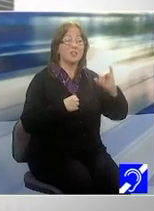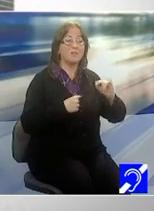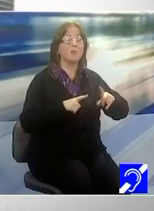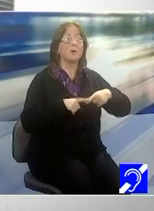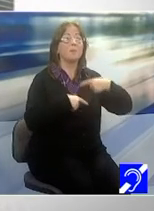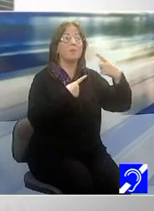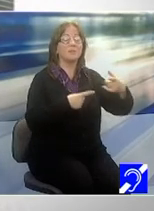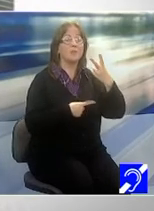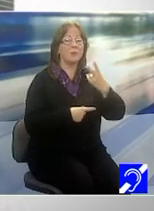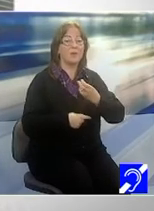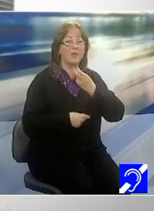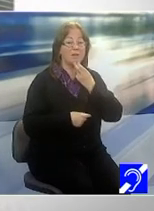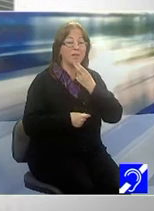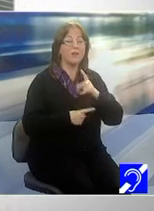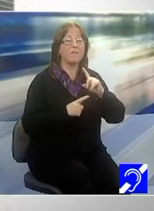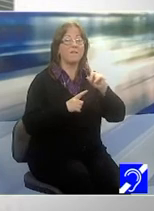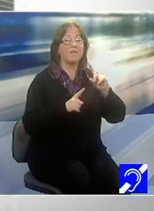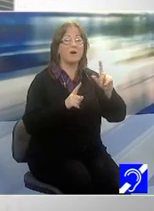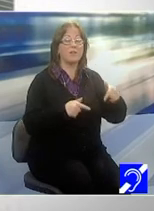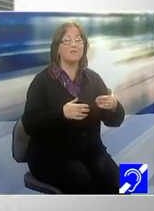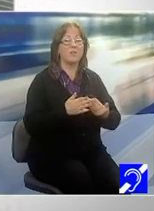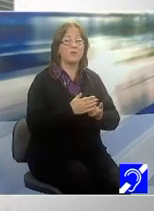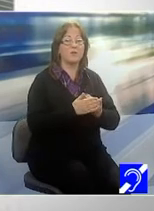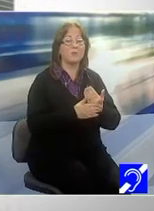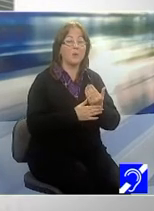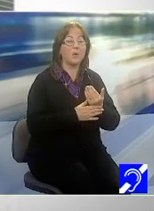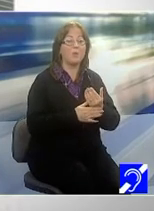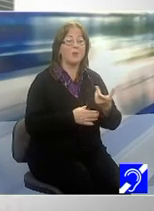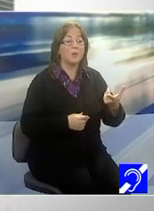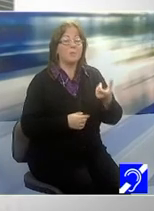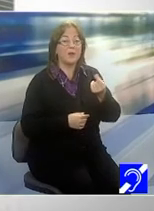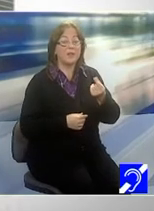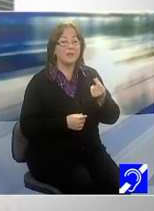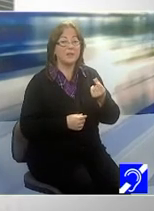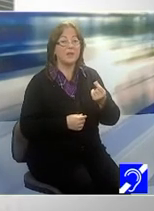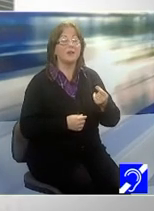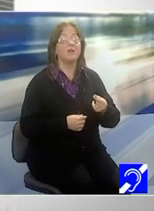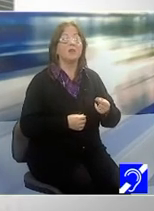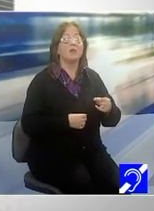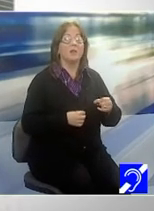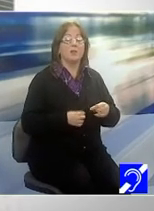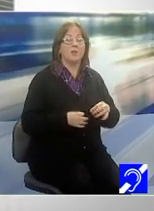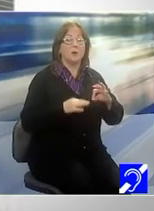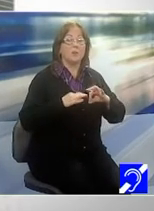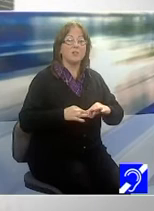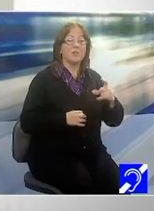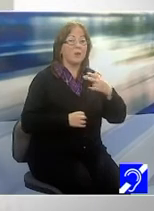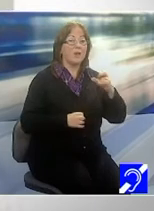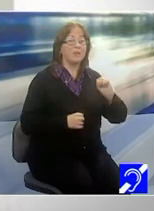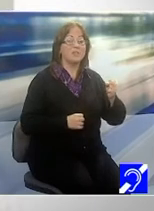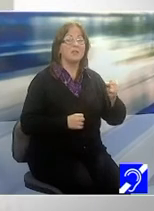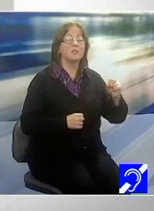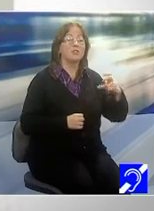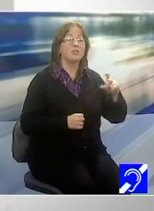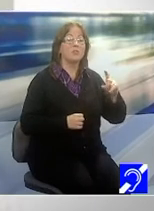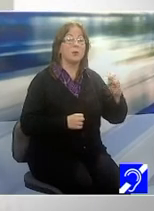conducerea României un tandem format din Iohannis și Cioloș, cred că n-am fi fost foarte optimiști. Cred că un lucru pe